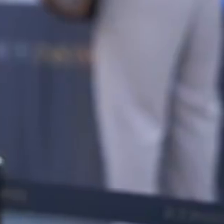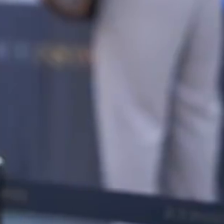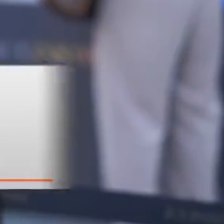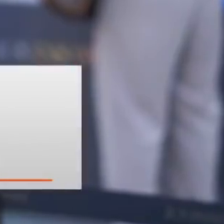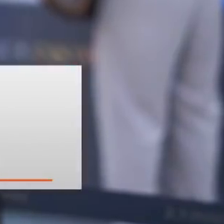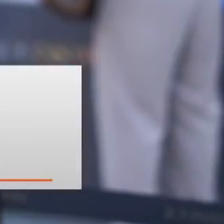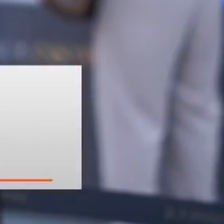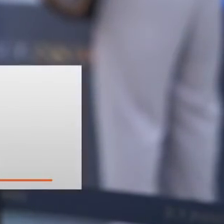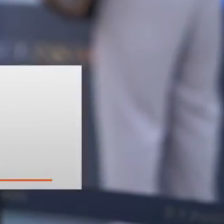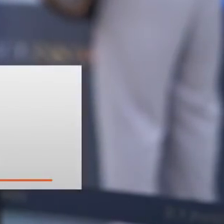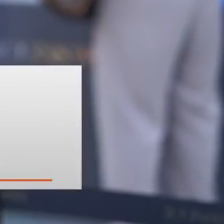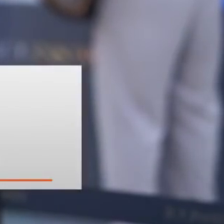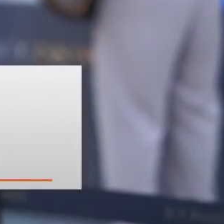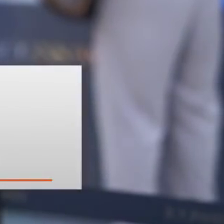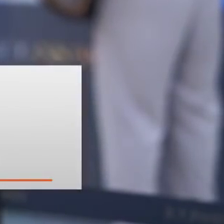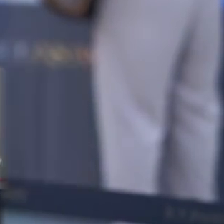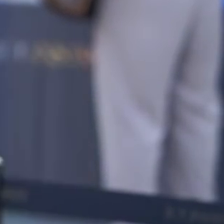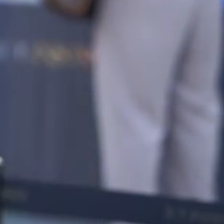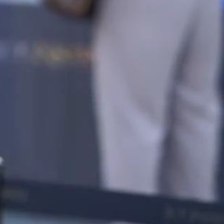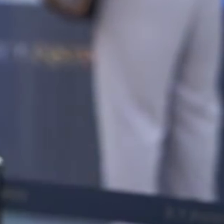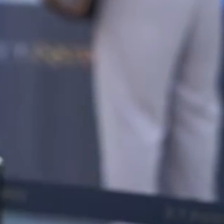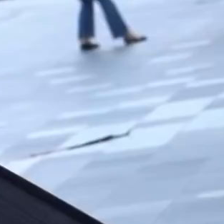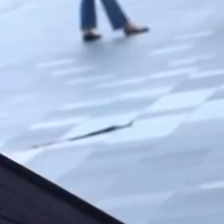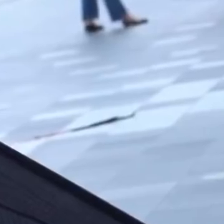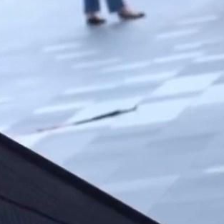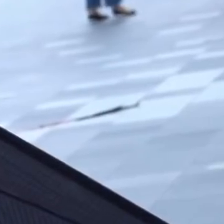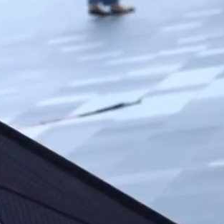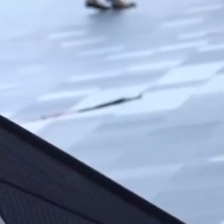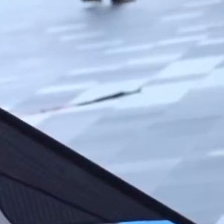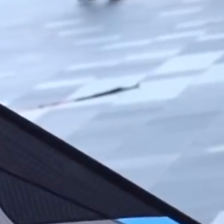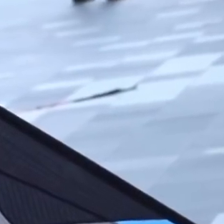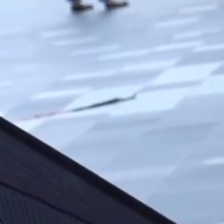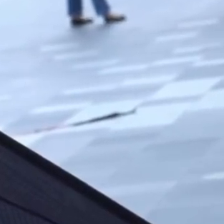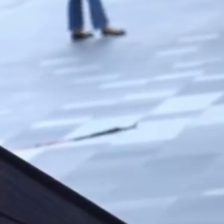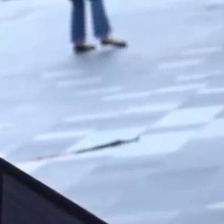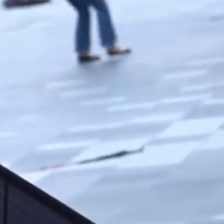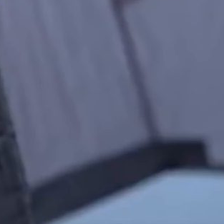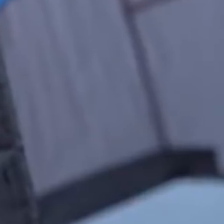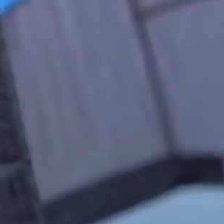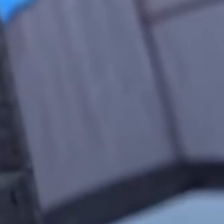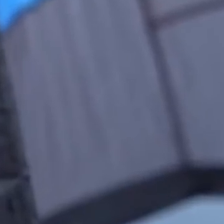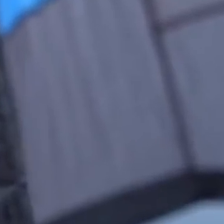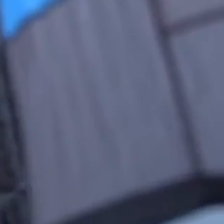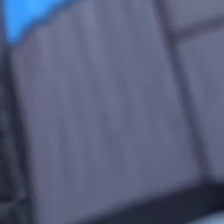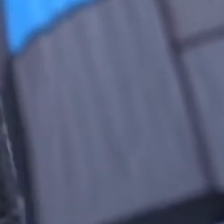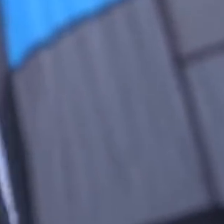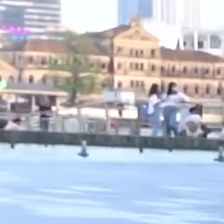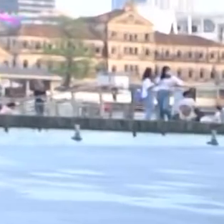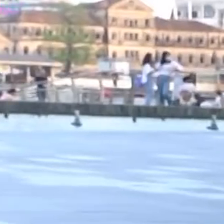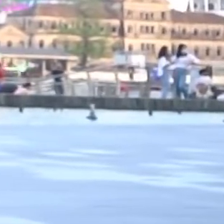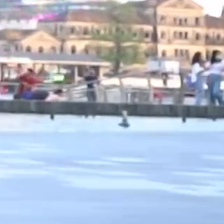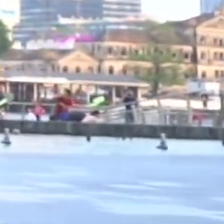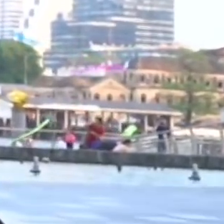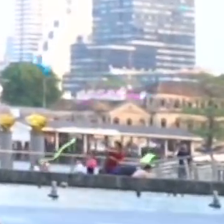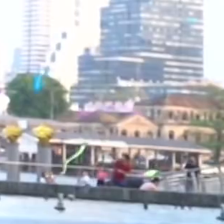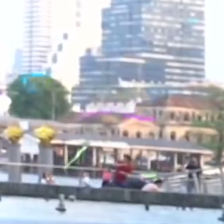สวัสดีครับผมเฉลิมพลสุขสวัสดิ์จูนนะครับจากทีมไททันครับเล่นว่าวมาประมาณ14ปีนะครับได้แชมป์มา3